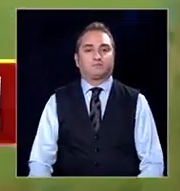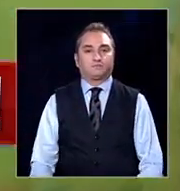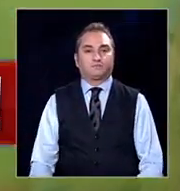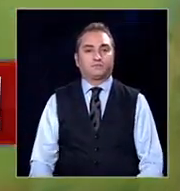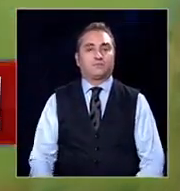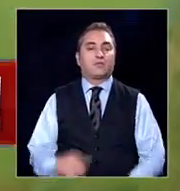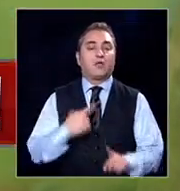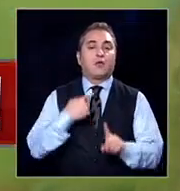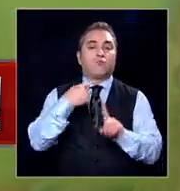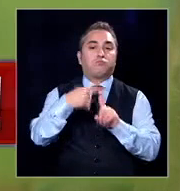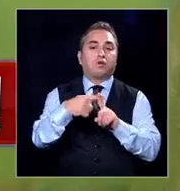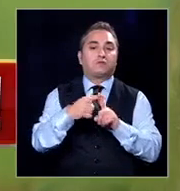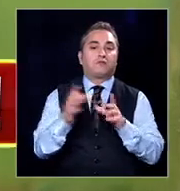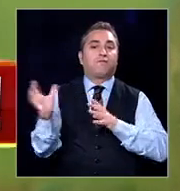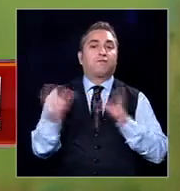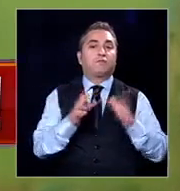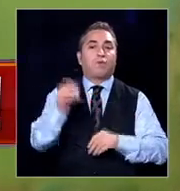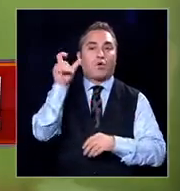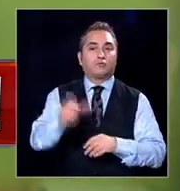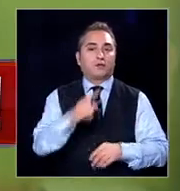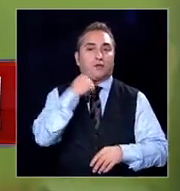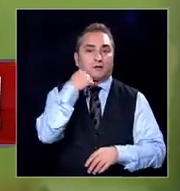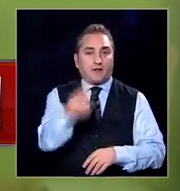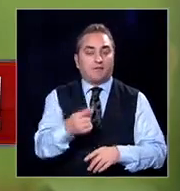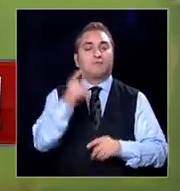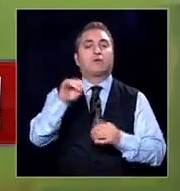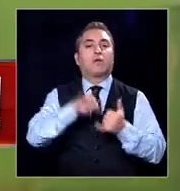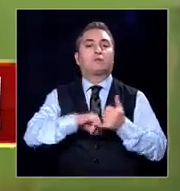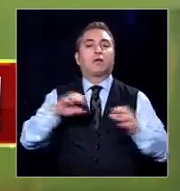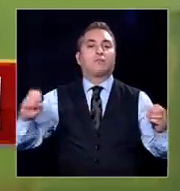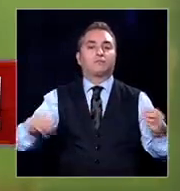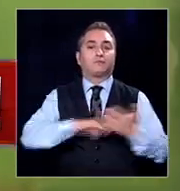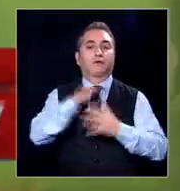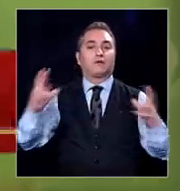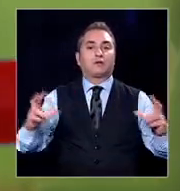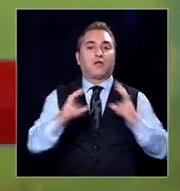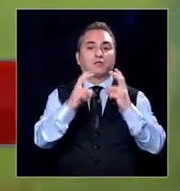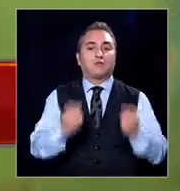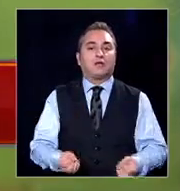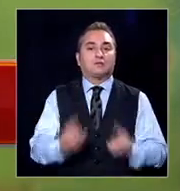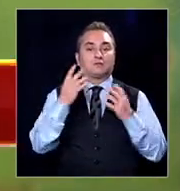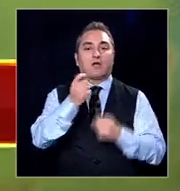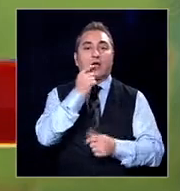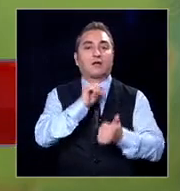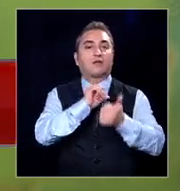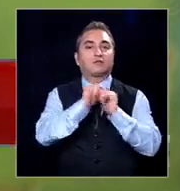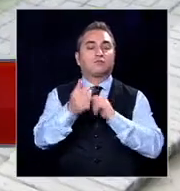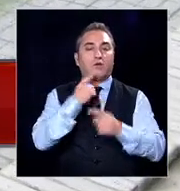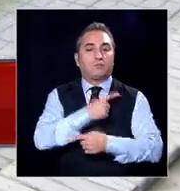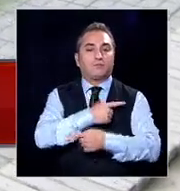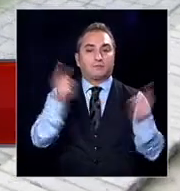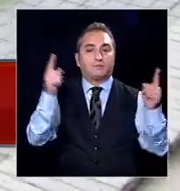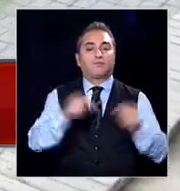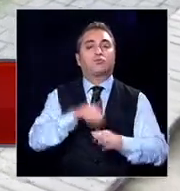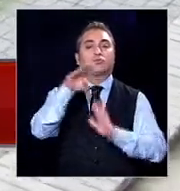Pozitif futbolcu iddiası iki takımı karşı karşıya getirdi. Ankara Spor'dan gelen o açıklama gündeme bomba gibi düştü.